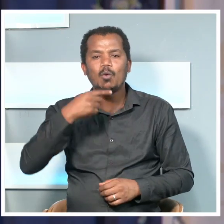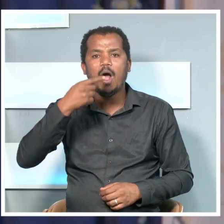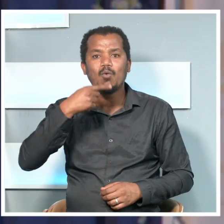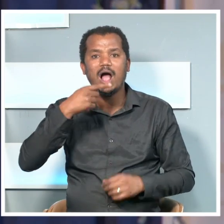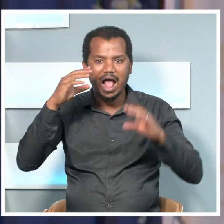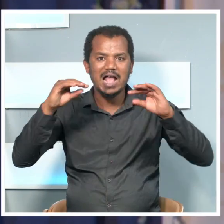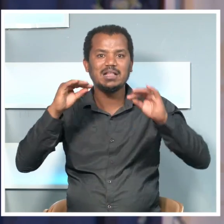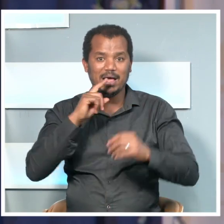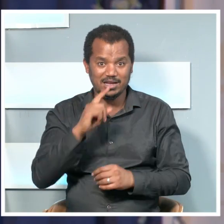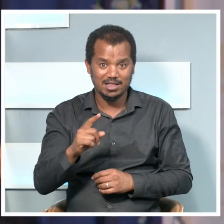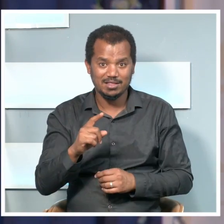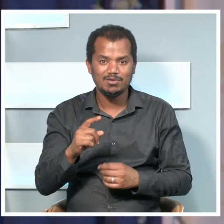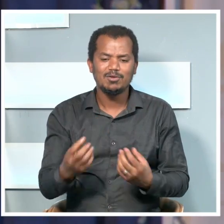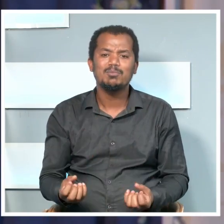ስለሆንኩ።